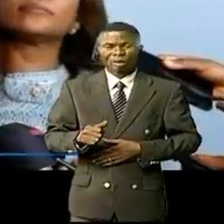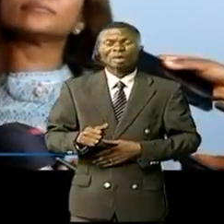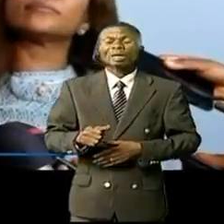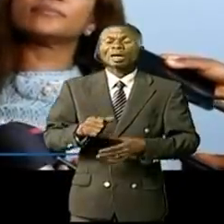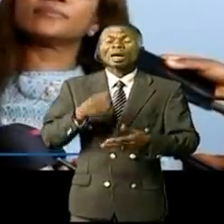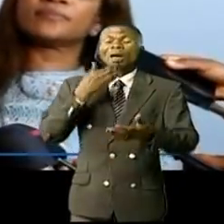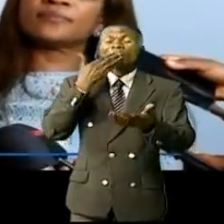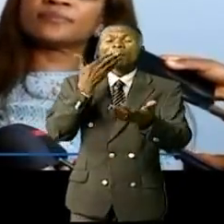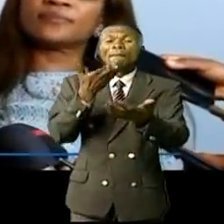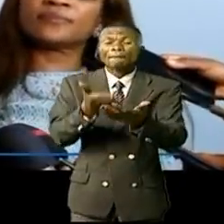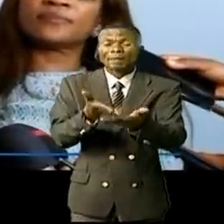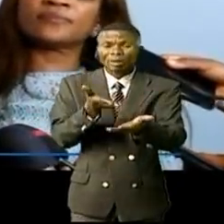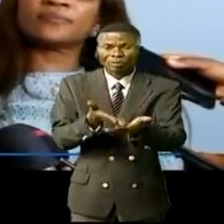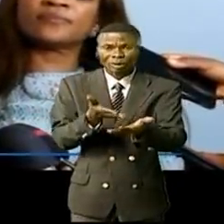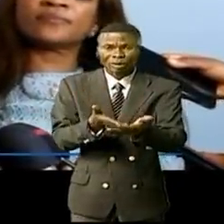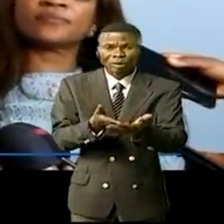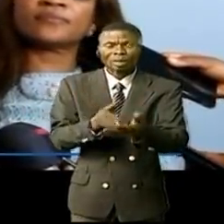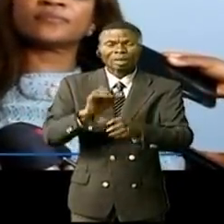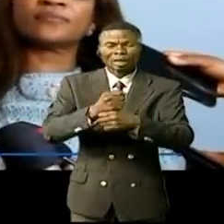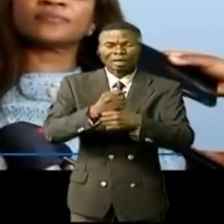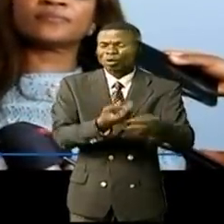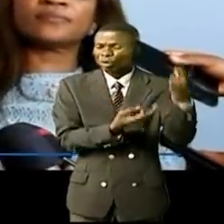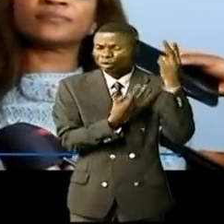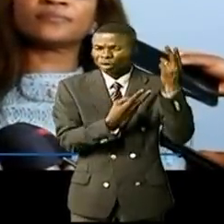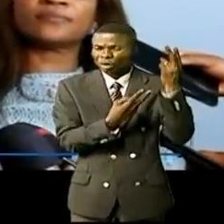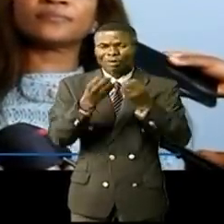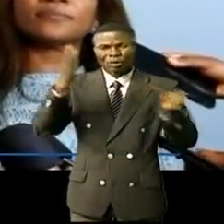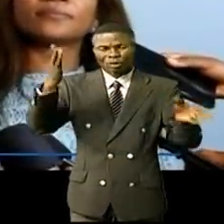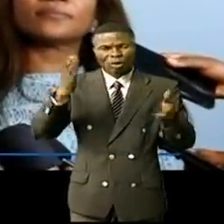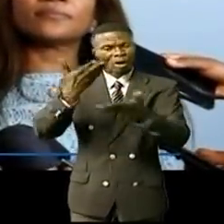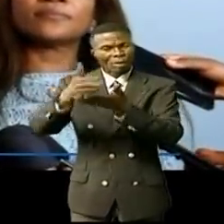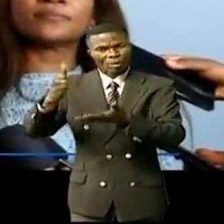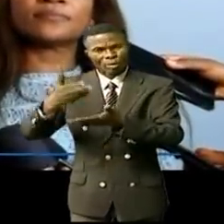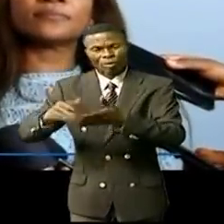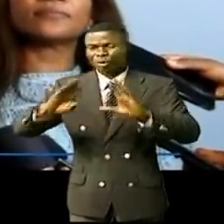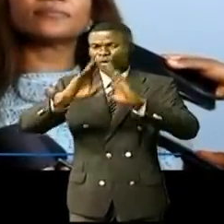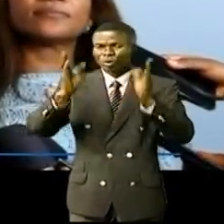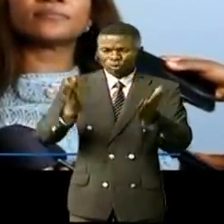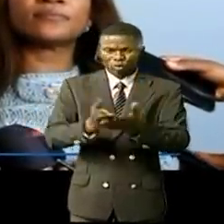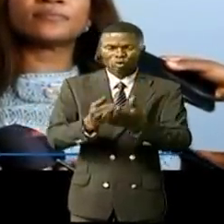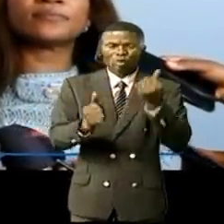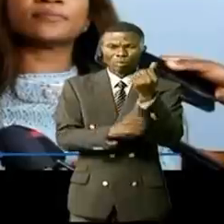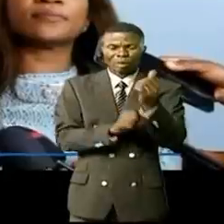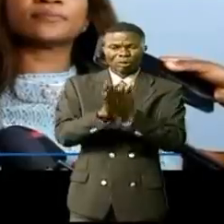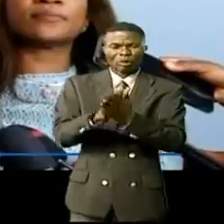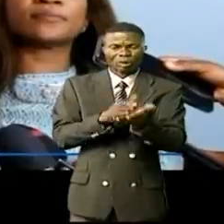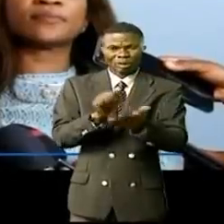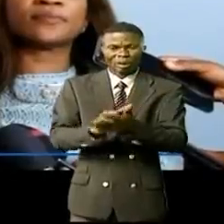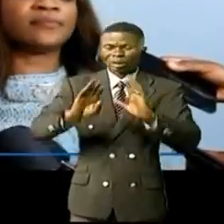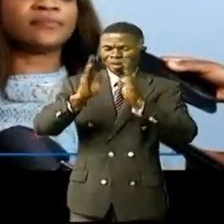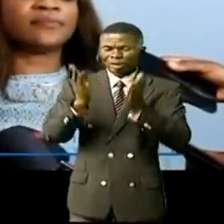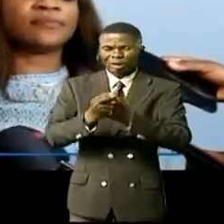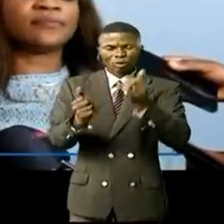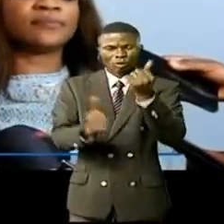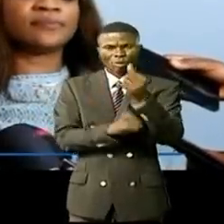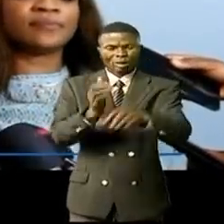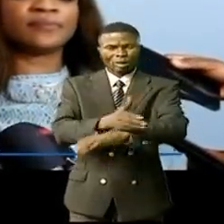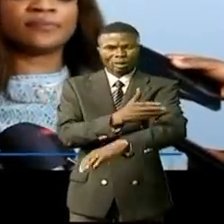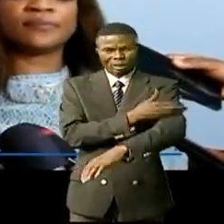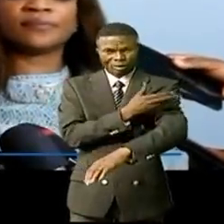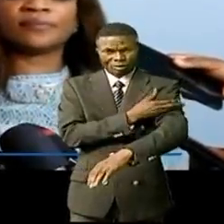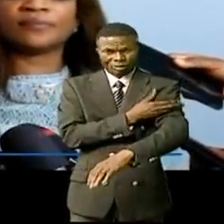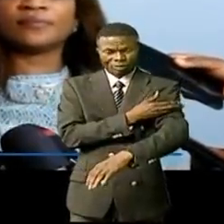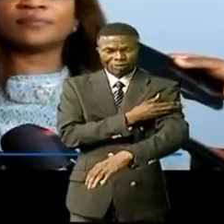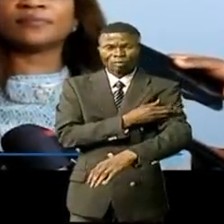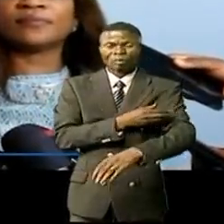où nous créons des valeurs, des richesses, nous les partageons avec toutes les parties prenantes pour que tout le monde avance. Quand je crée